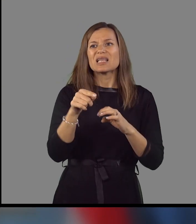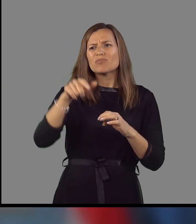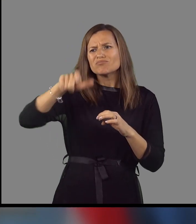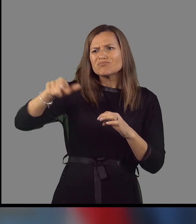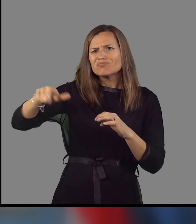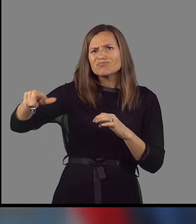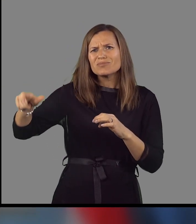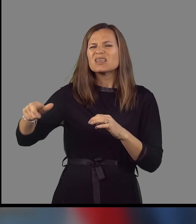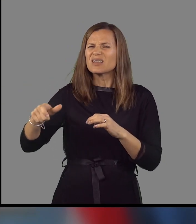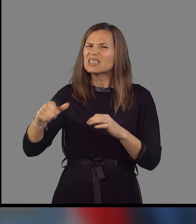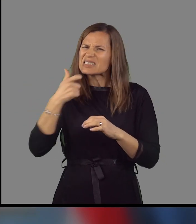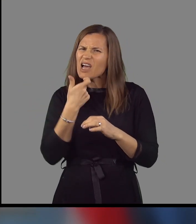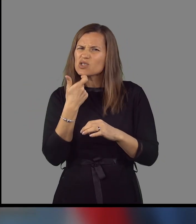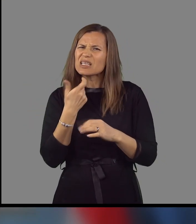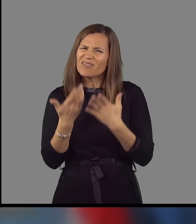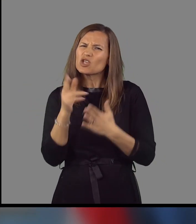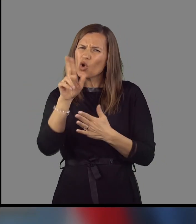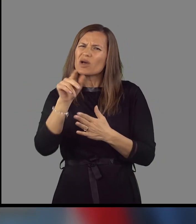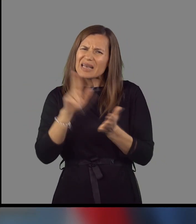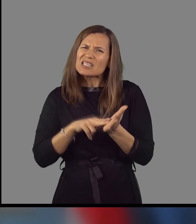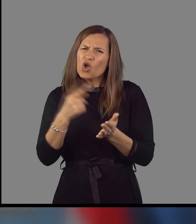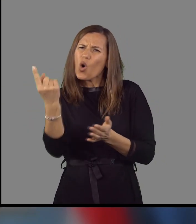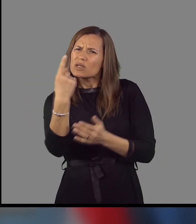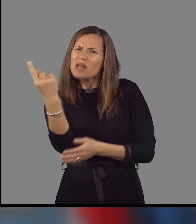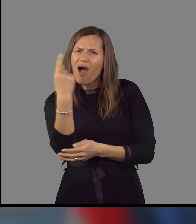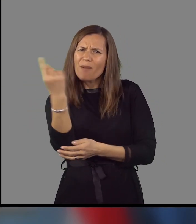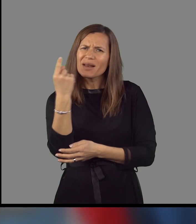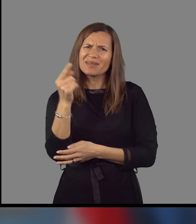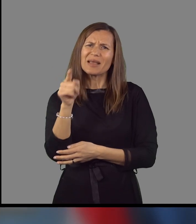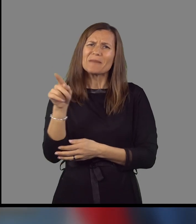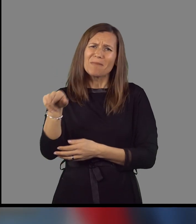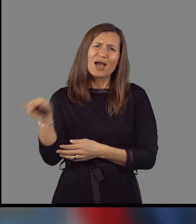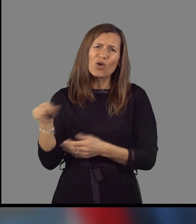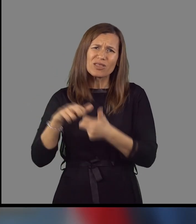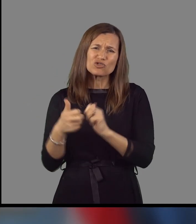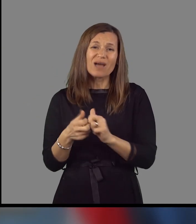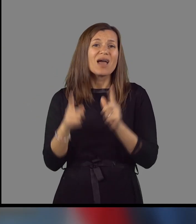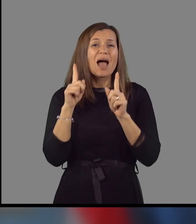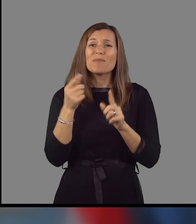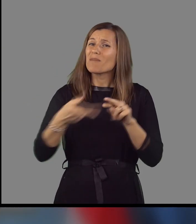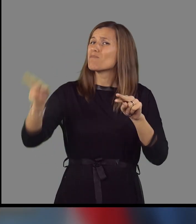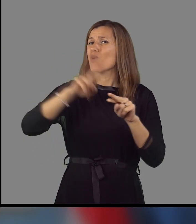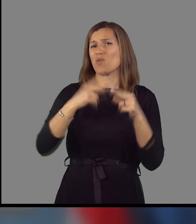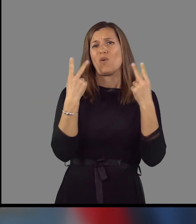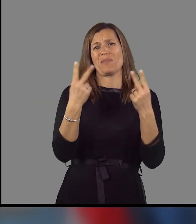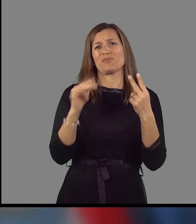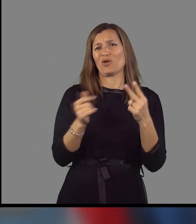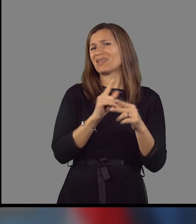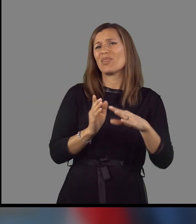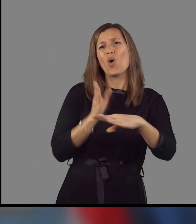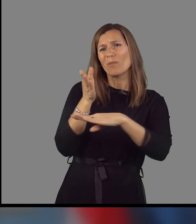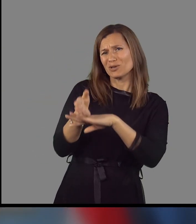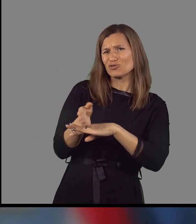ti varovanci najbrž res osamljeni, imajo zaradi tega težave, vendar je zanje ključno, da do njih